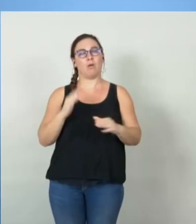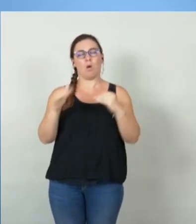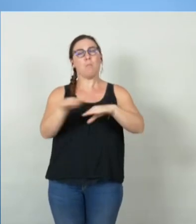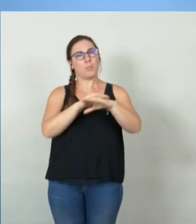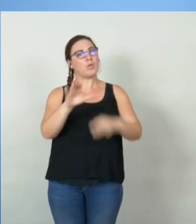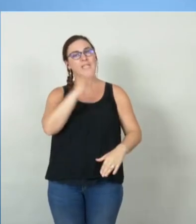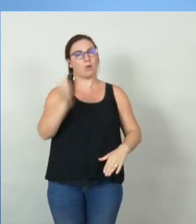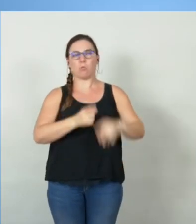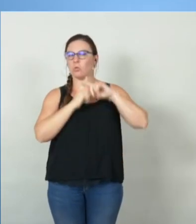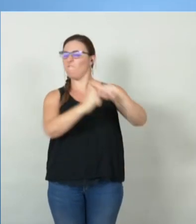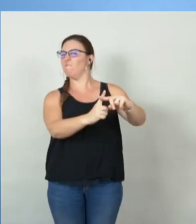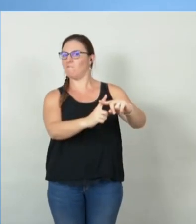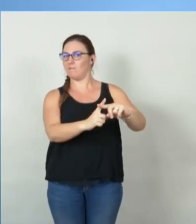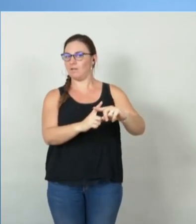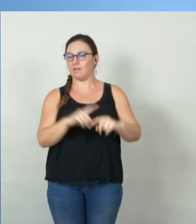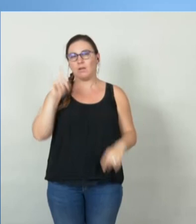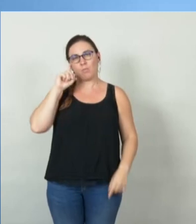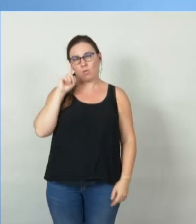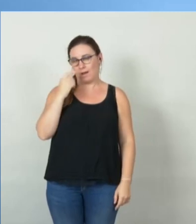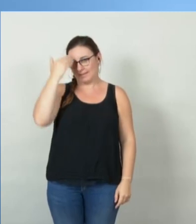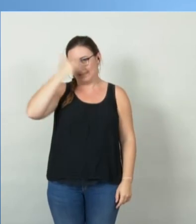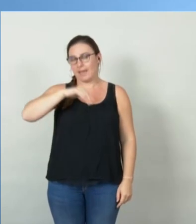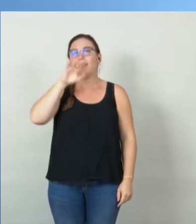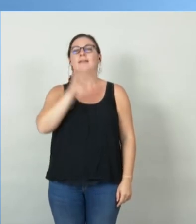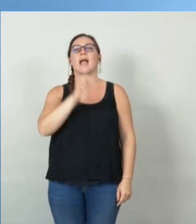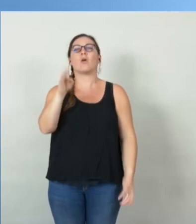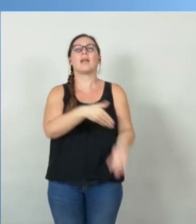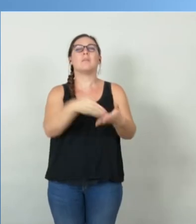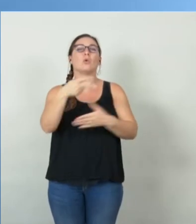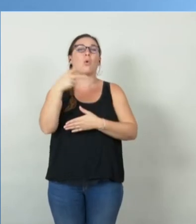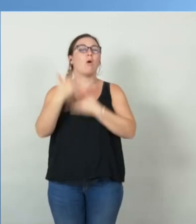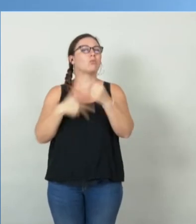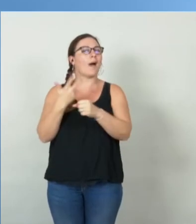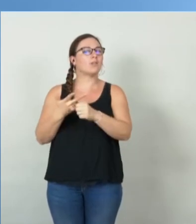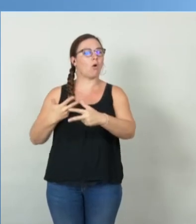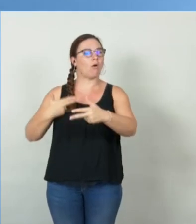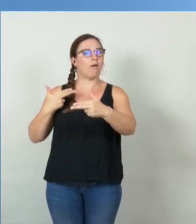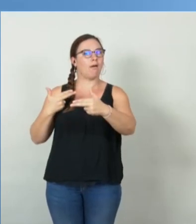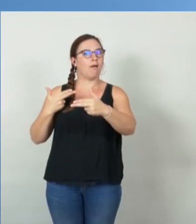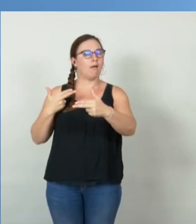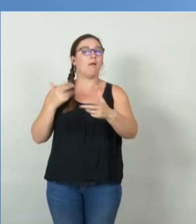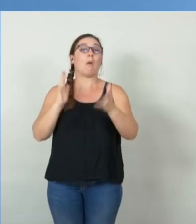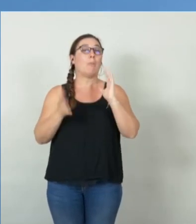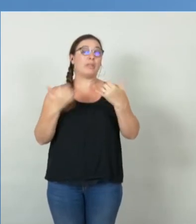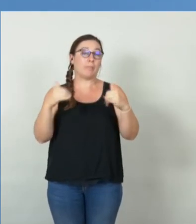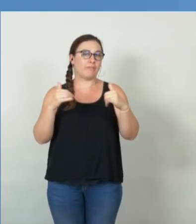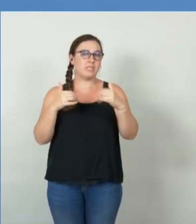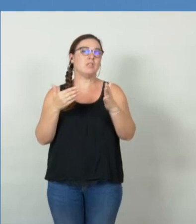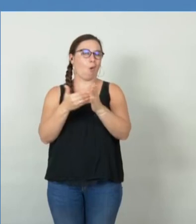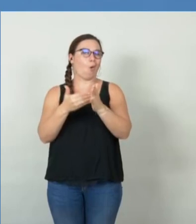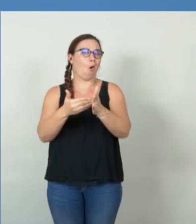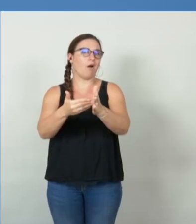car nous savons bien 44 millions d'euros pendant trois ans et puis sûrement que ça va continuer